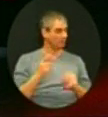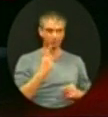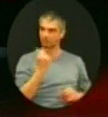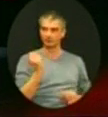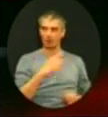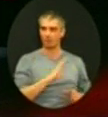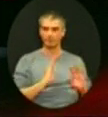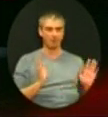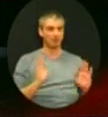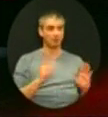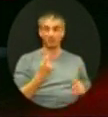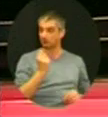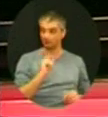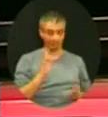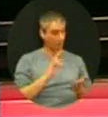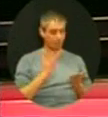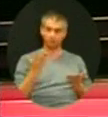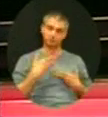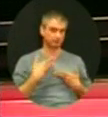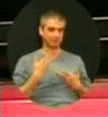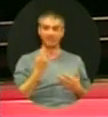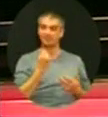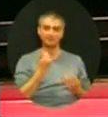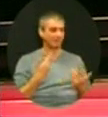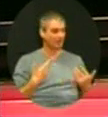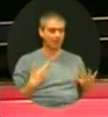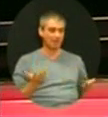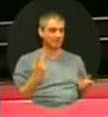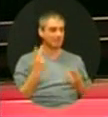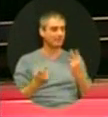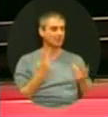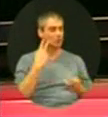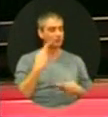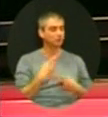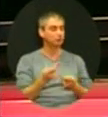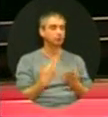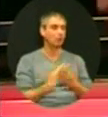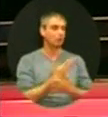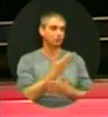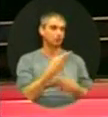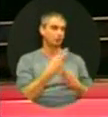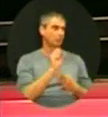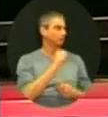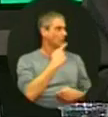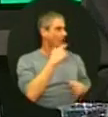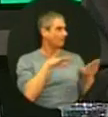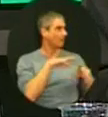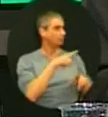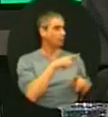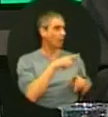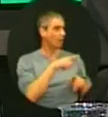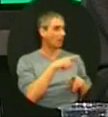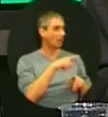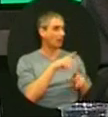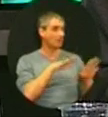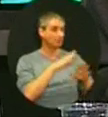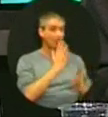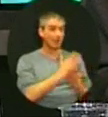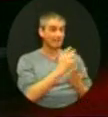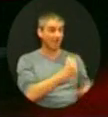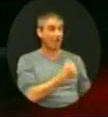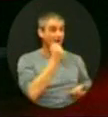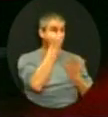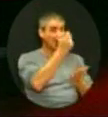מגיע. הכסף לא נוחת. הכסף, אין מיטות אשפוז חדשות. כלומר, הממשלה הקצתה